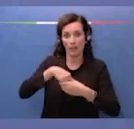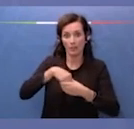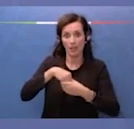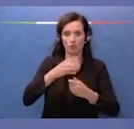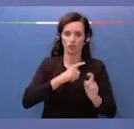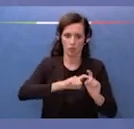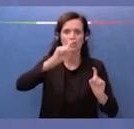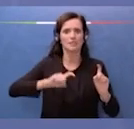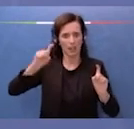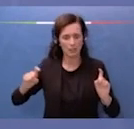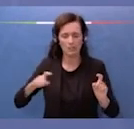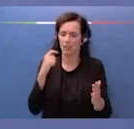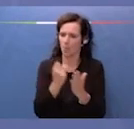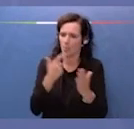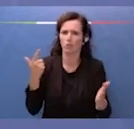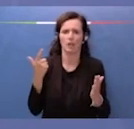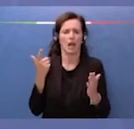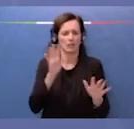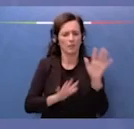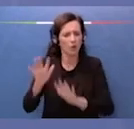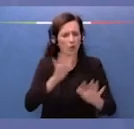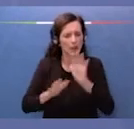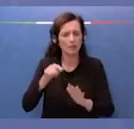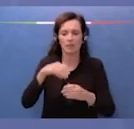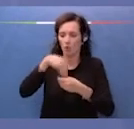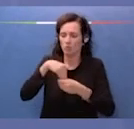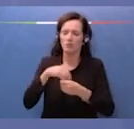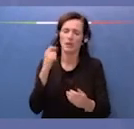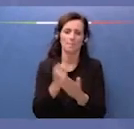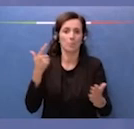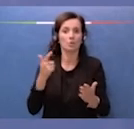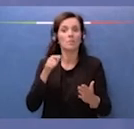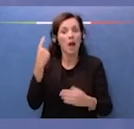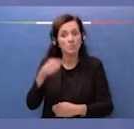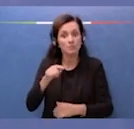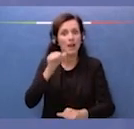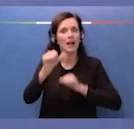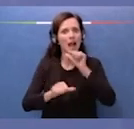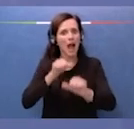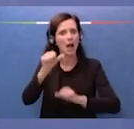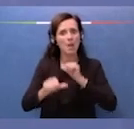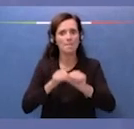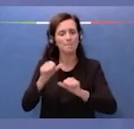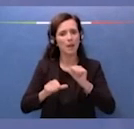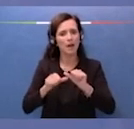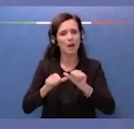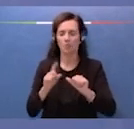importante informativo molto importante ma non cambia assolutamente l'imposizione